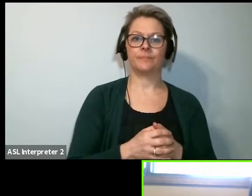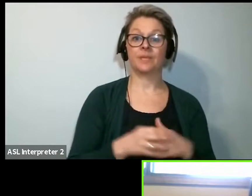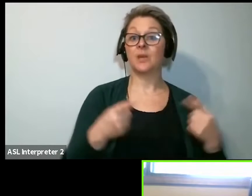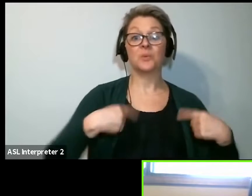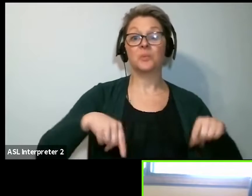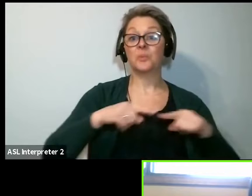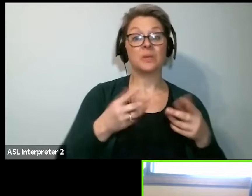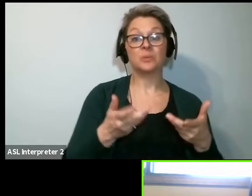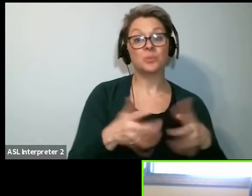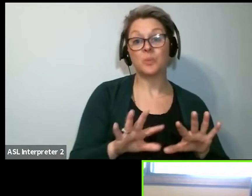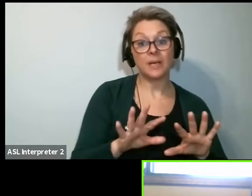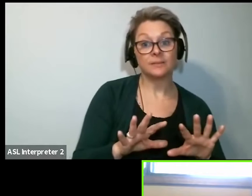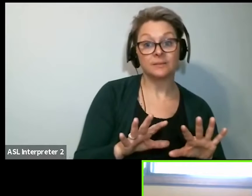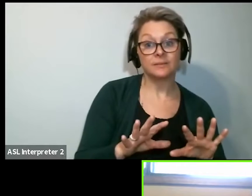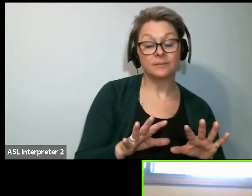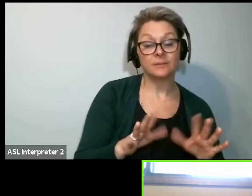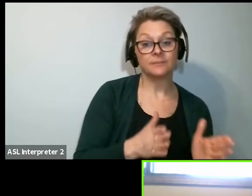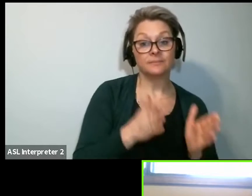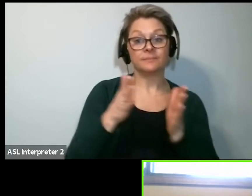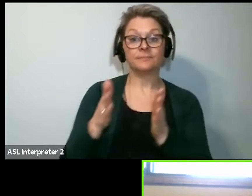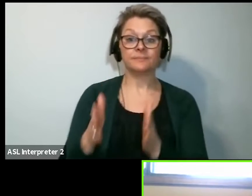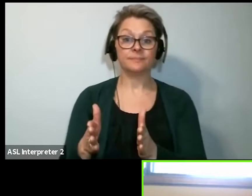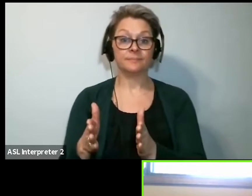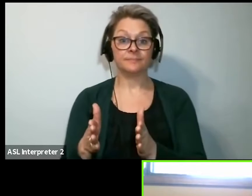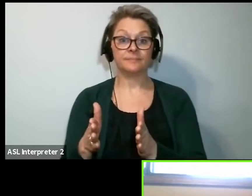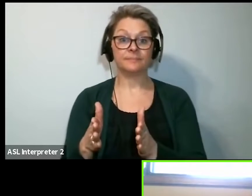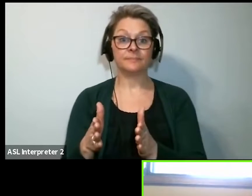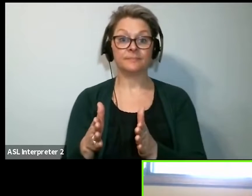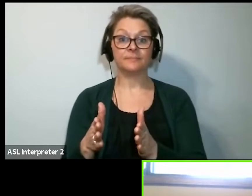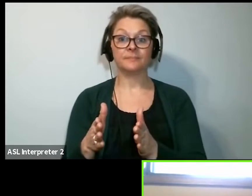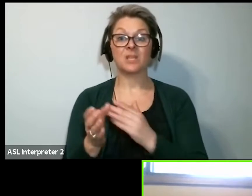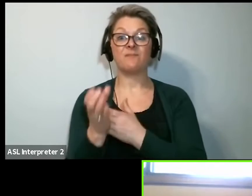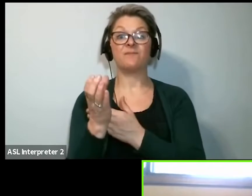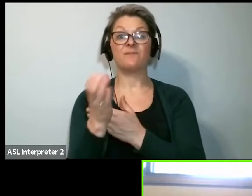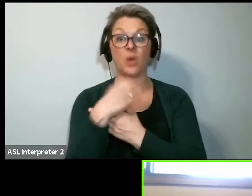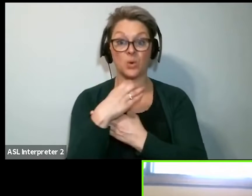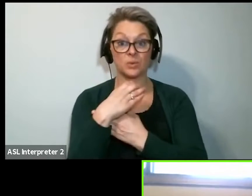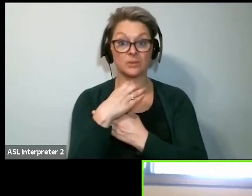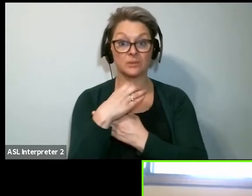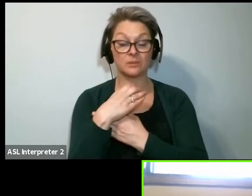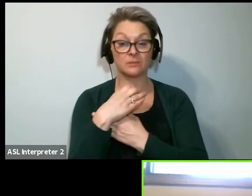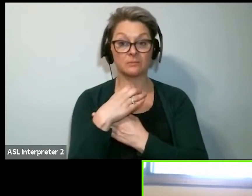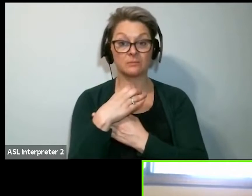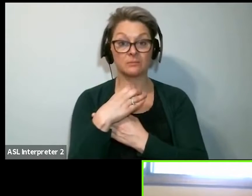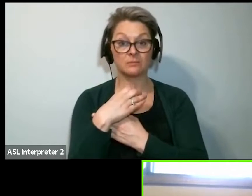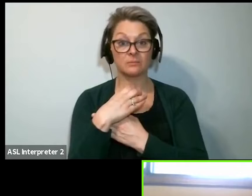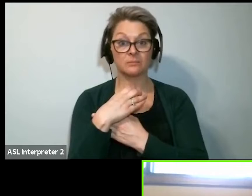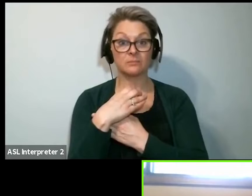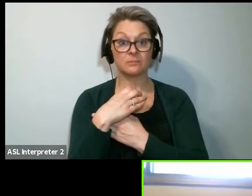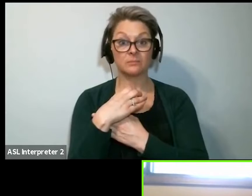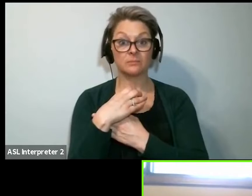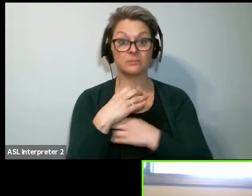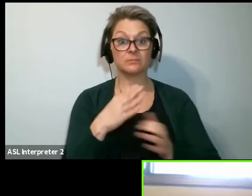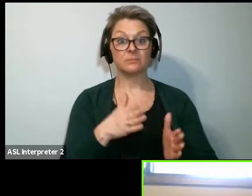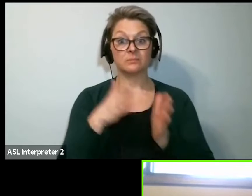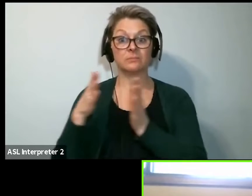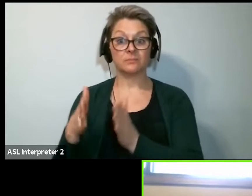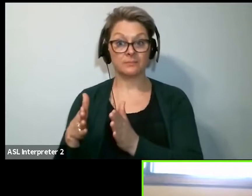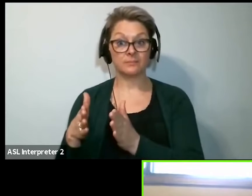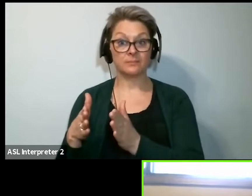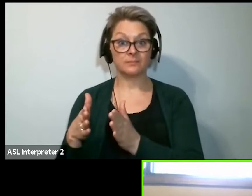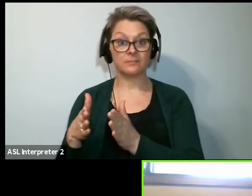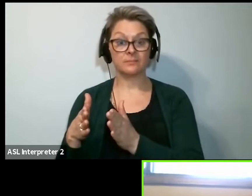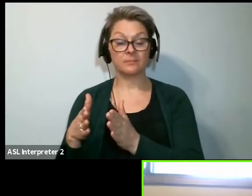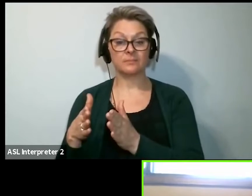not want to. 被逼去 is to be forced to. 安乐死 we do